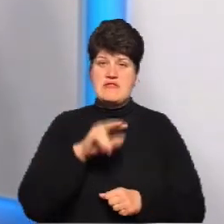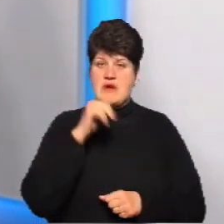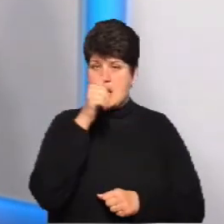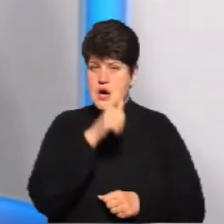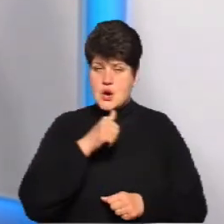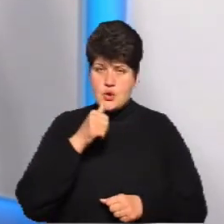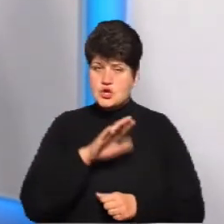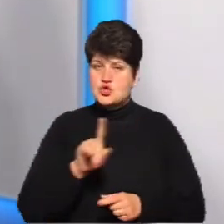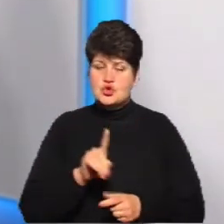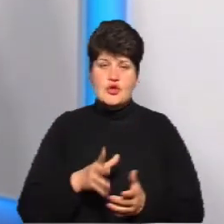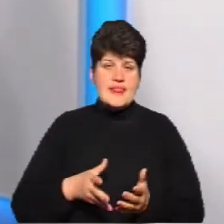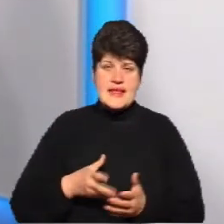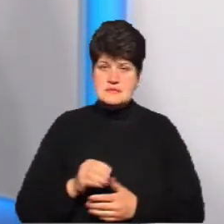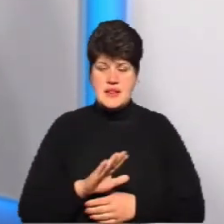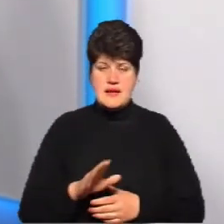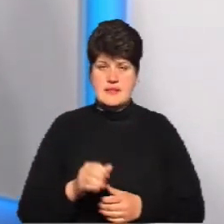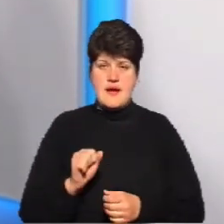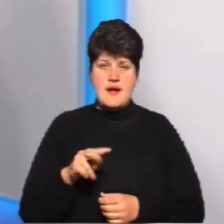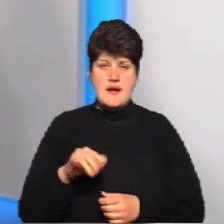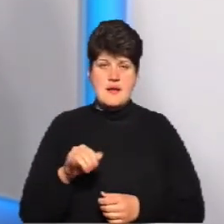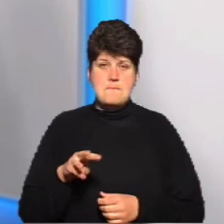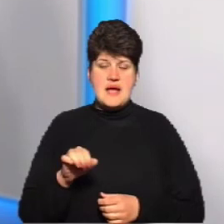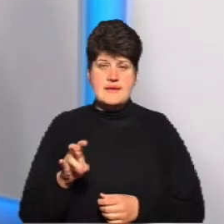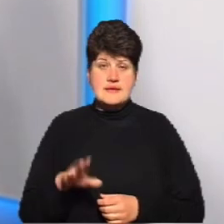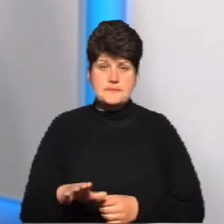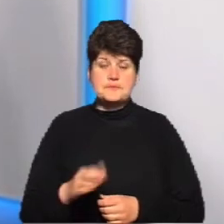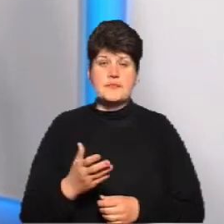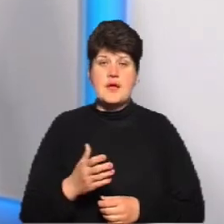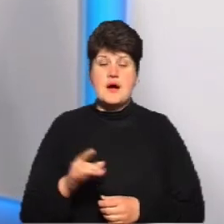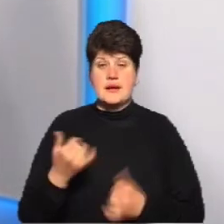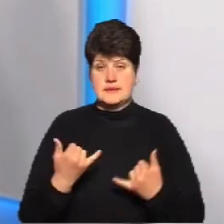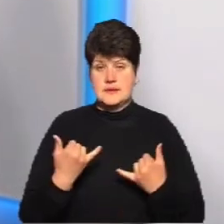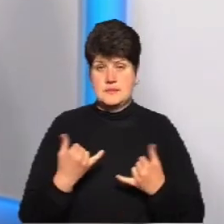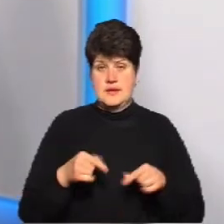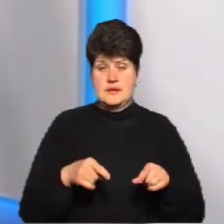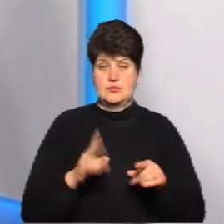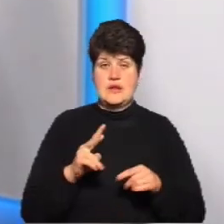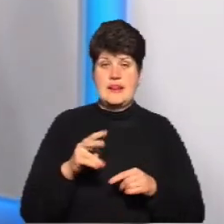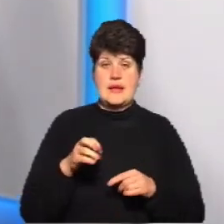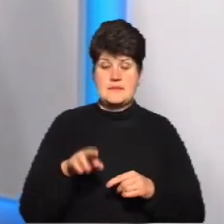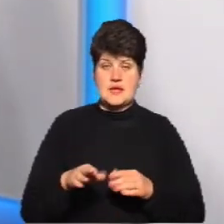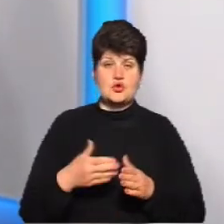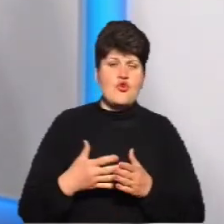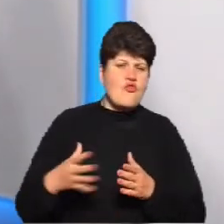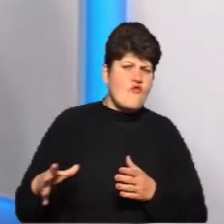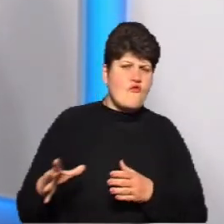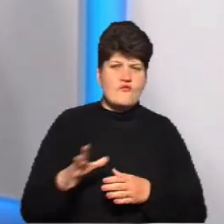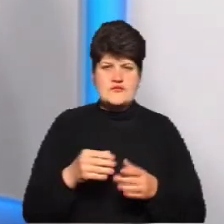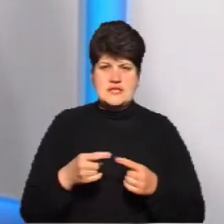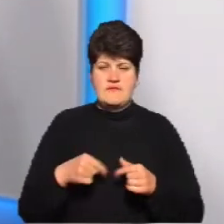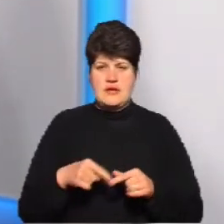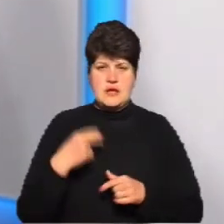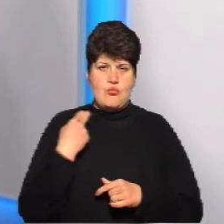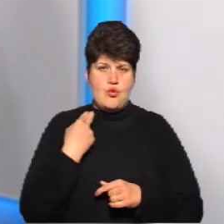несплати аліментів, а тепер цей механізм буде задійний з липня якраз до всіх видів боргу. Зокрема, щодо